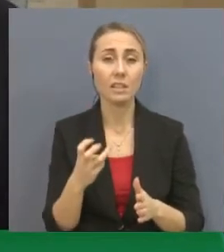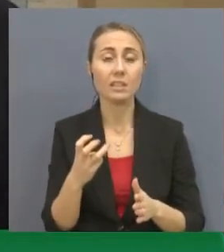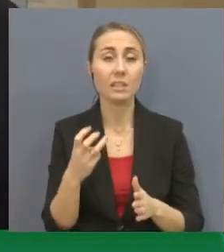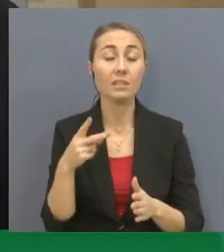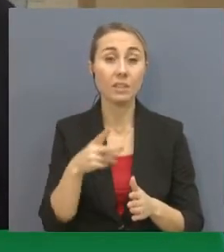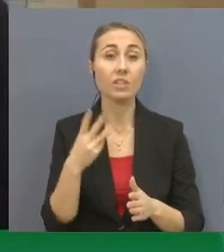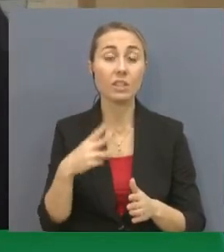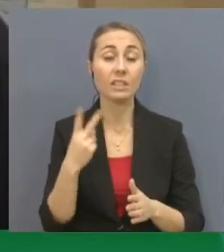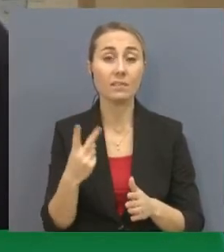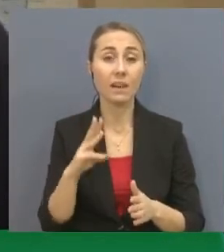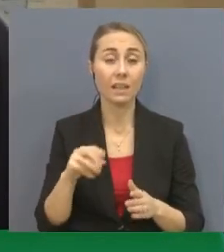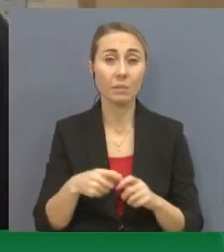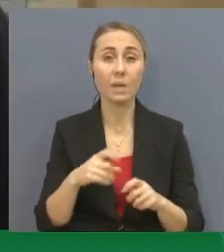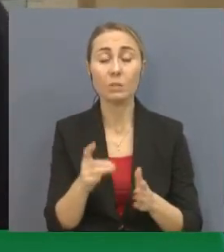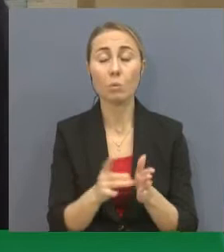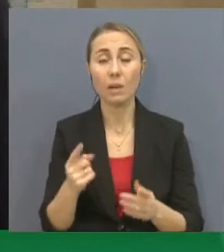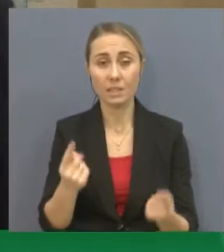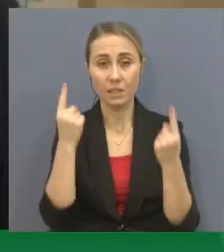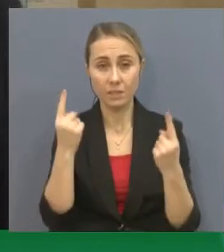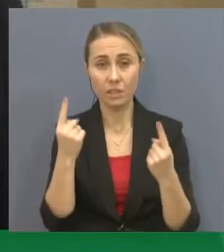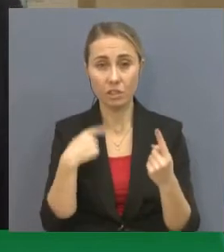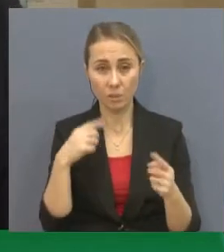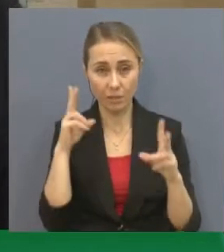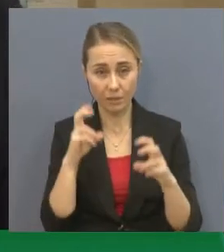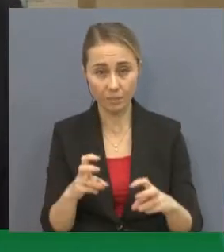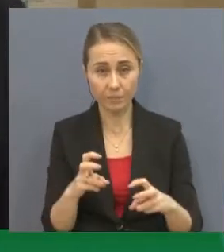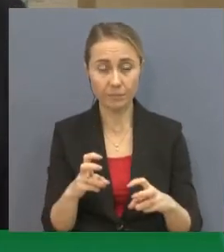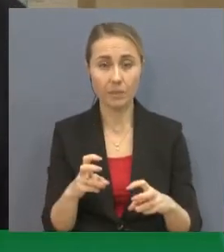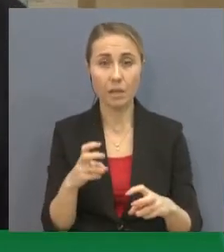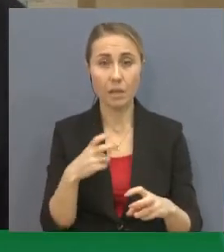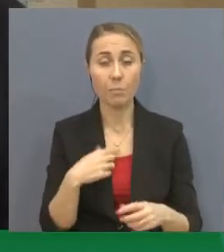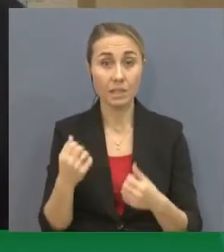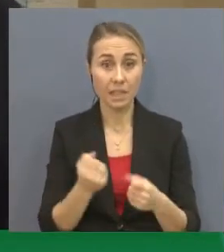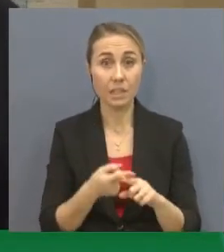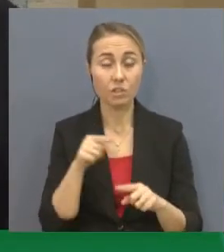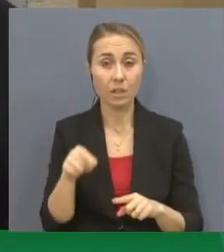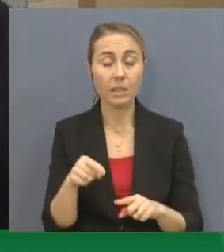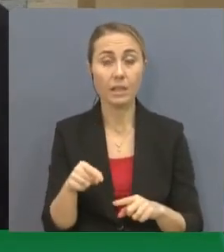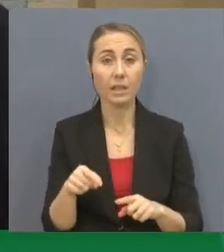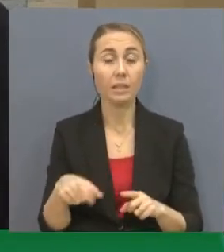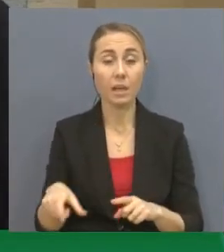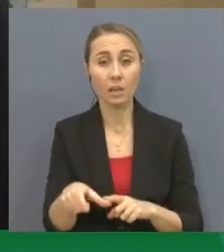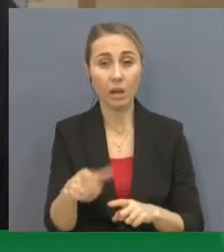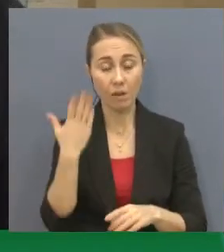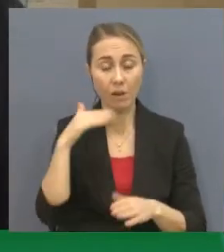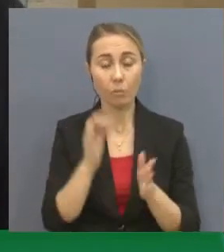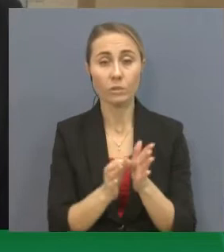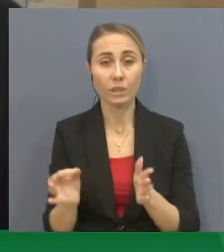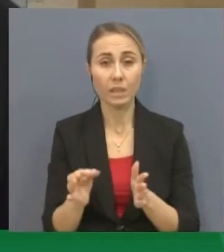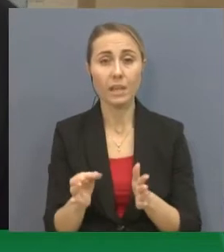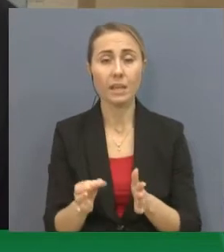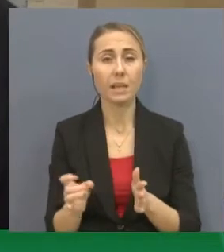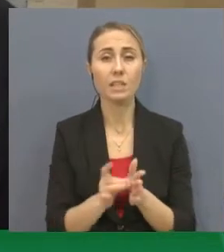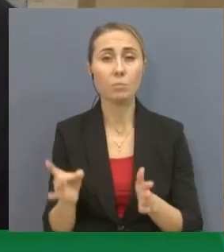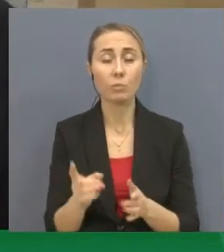значения в настоящее время содержанием дорог в минской области и сколько значений